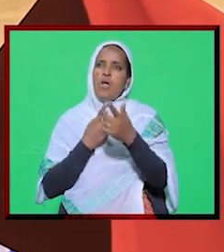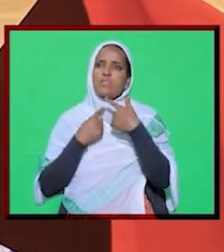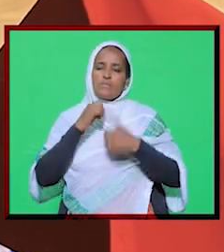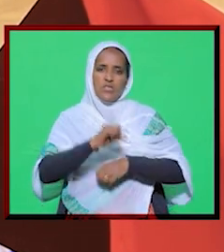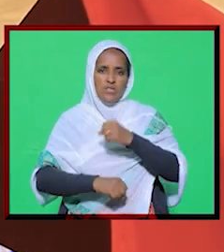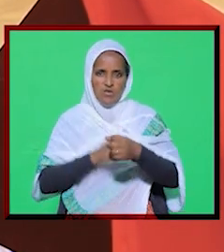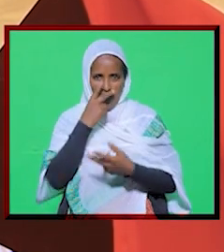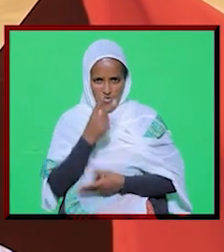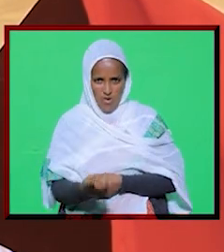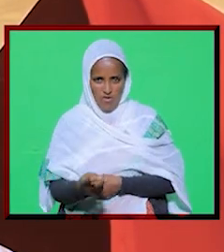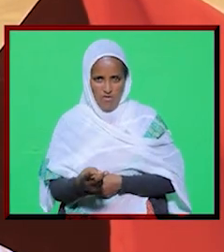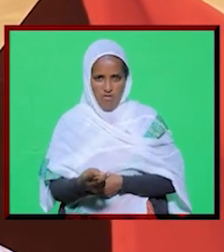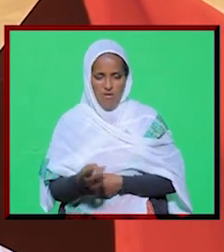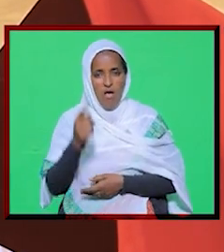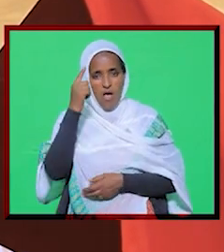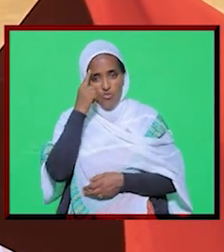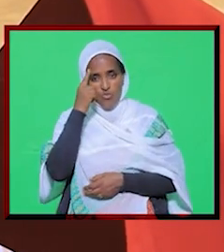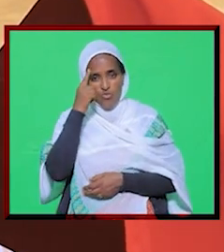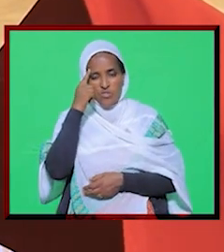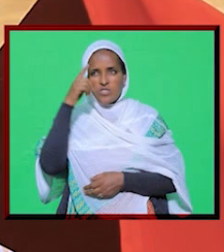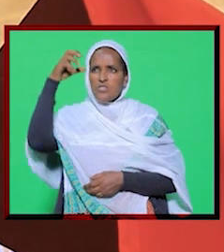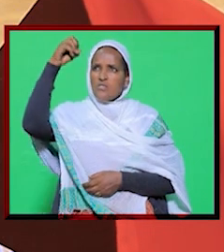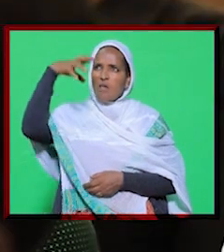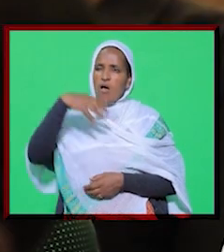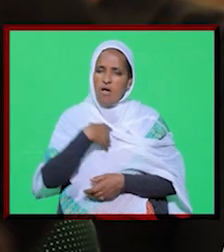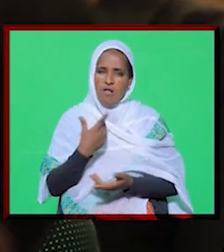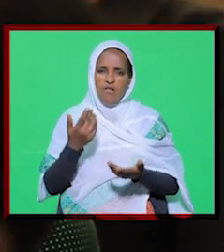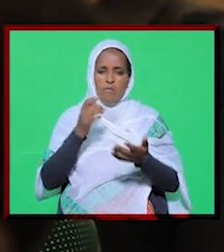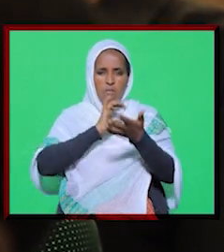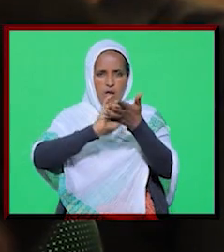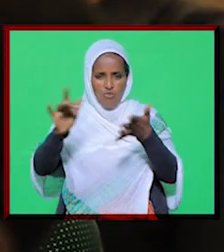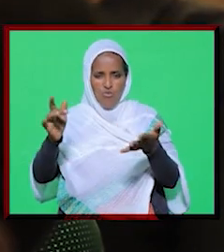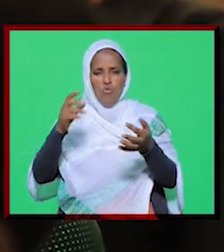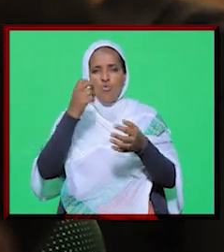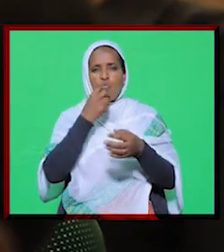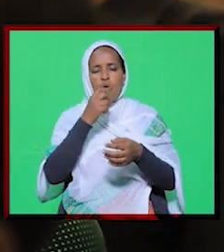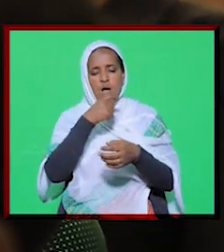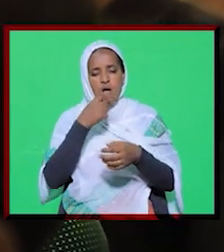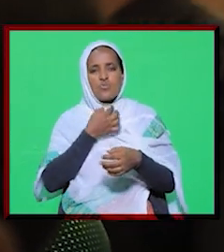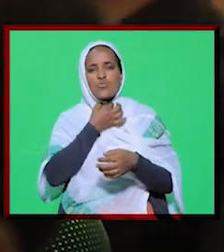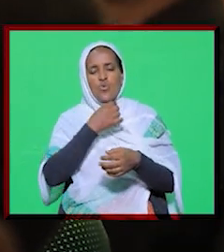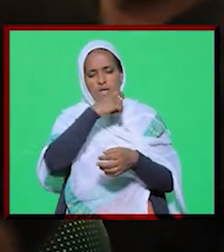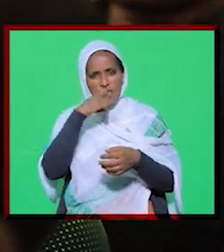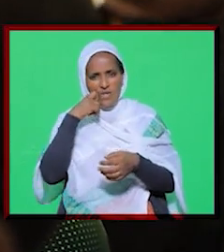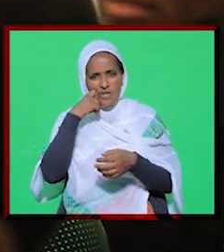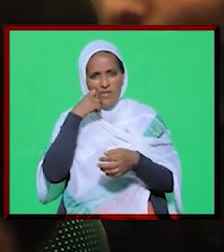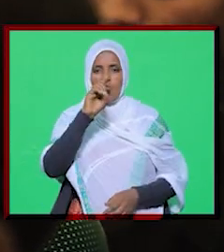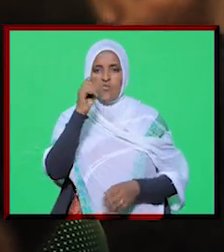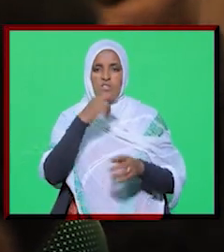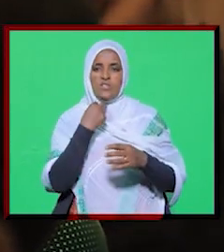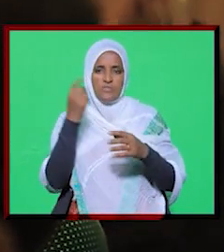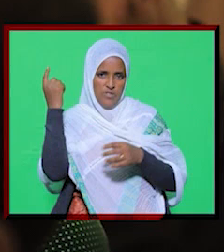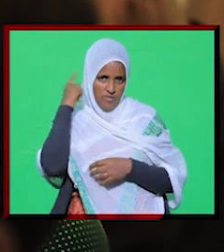ሲያሰቃየው አየ። አስቡት፣ በረሃ ነው፣ ከላይ ፀሐይ አለ፣ ውሃ ጥም ጉሮሮው ደርቆ ያለ የፏፏቴ ድምጽ